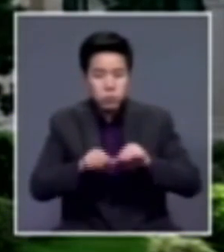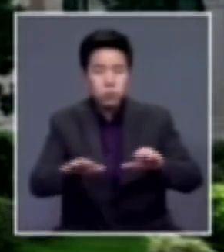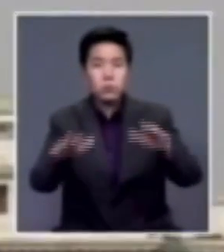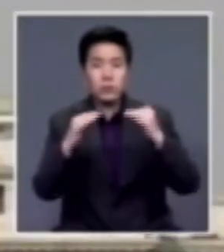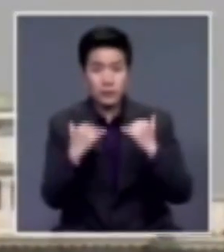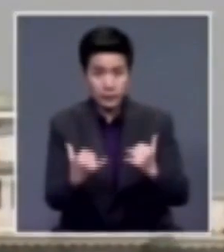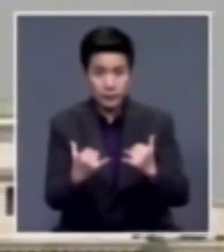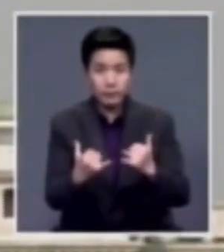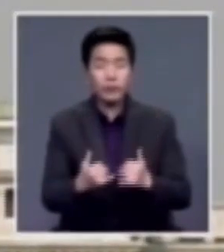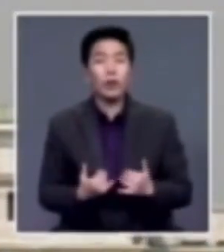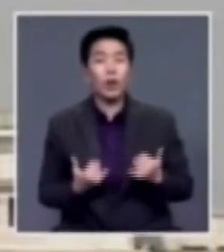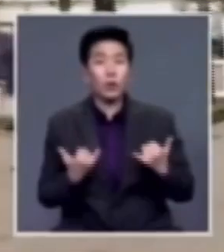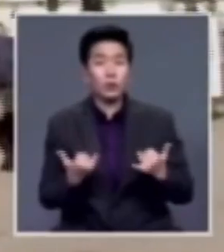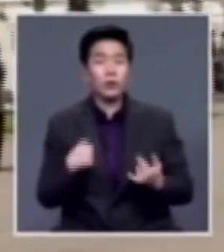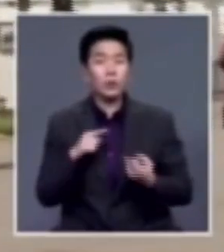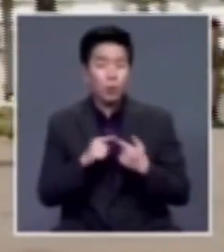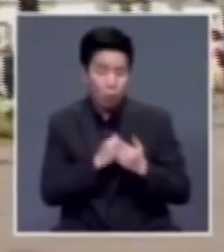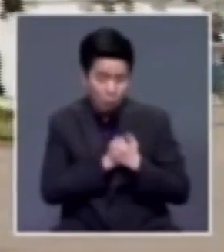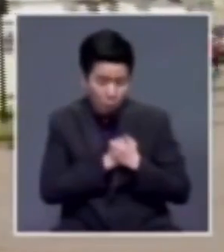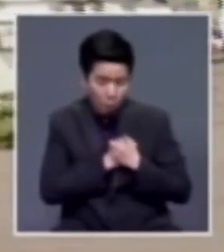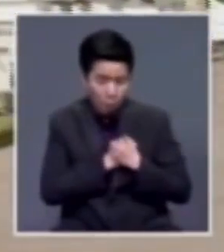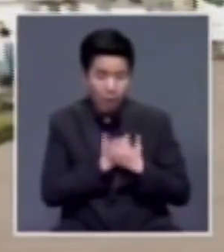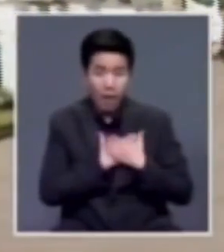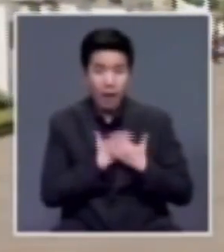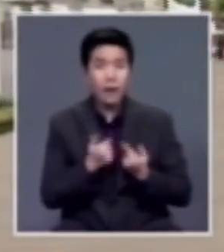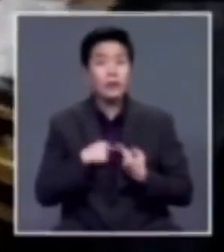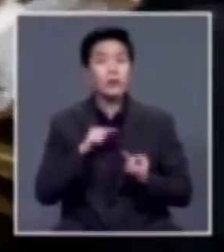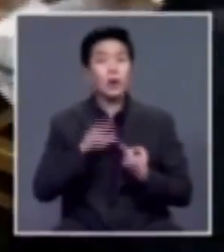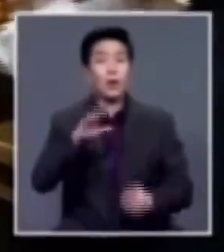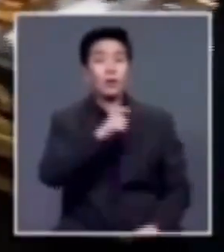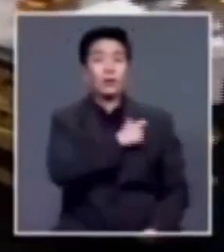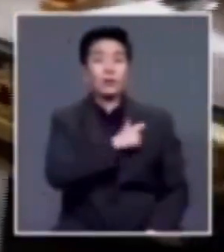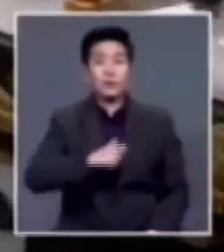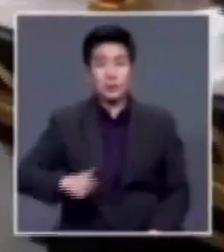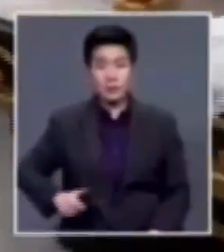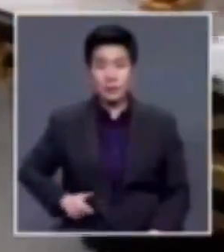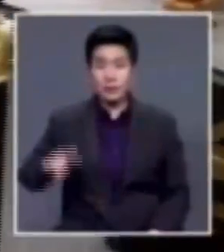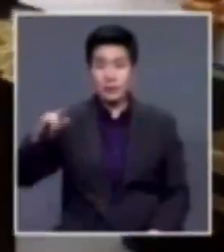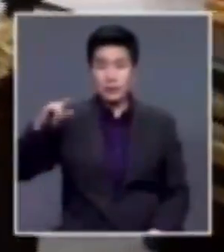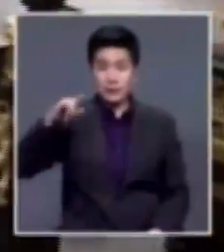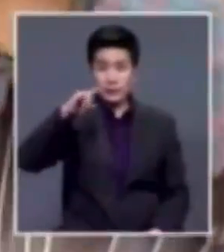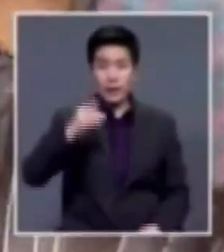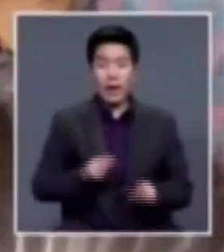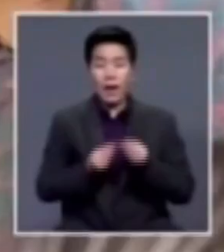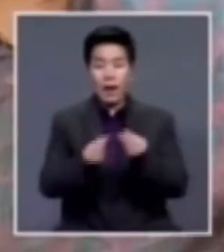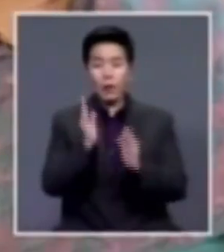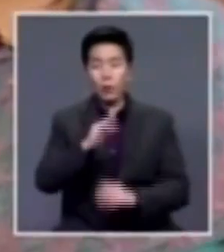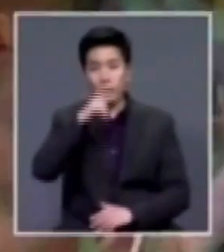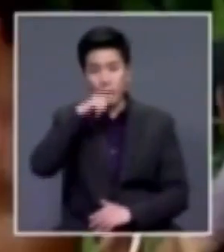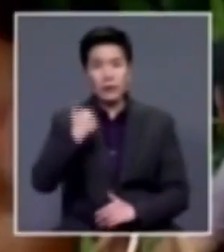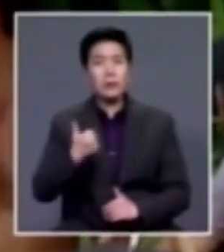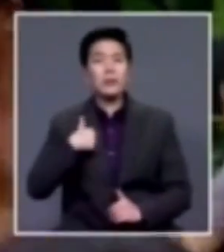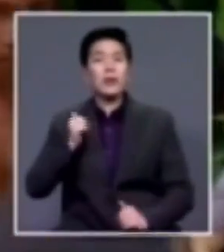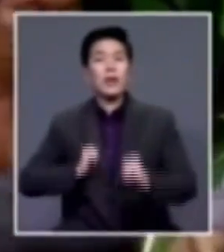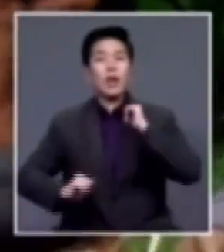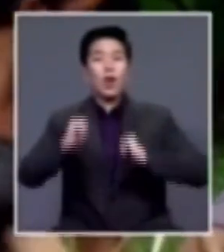นะครับช่วงนี้นอกจากงานอุ่นไอรักคลายความหนาวที่สมเด็จพระเจ้าอยู่หัวพระราชทานให้กับประชาชนชาวไทยแล้วโชคดีที่เรามีละคร